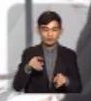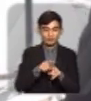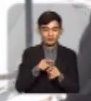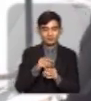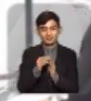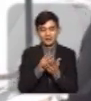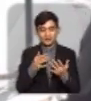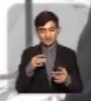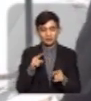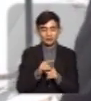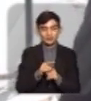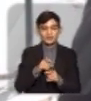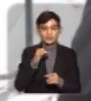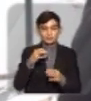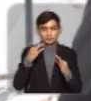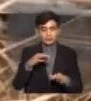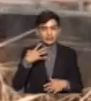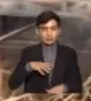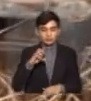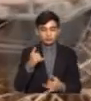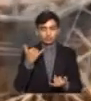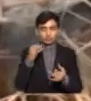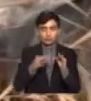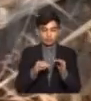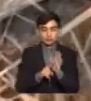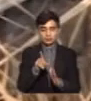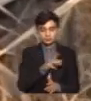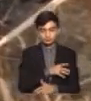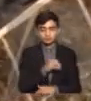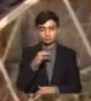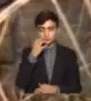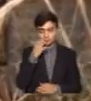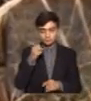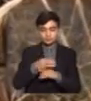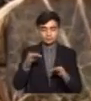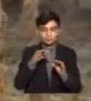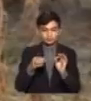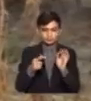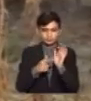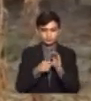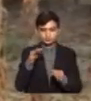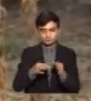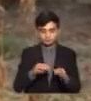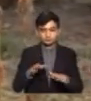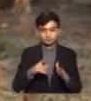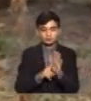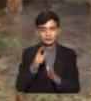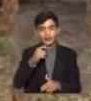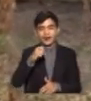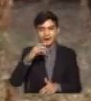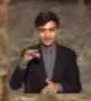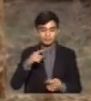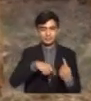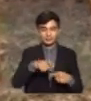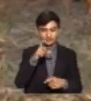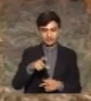болды. Қазір олар сотқа ұсынылған. Жылжайдың мәселесіне байланысты 7 сот процесі жүргізіліп жатыр екен. Ғани Инамжанов